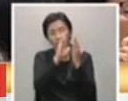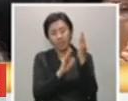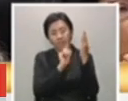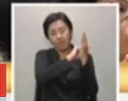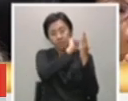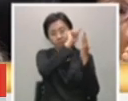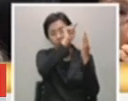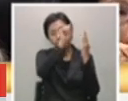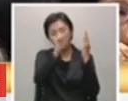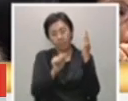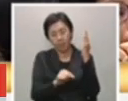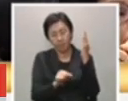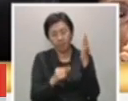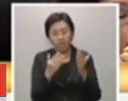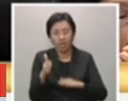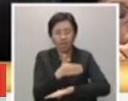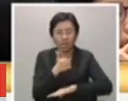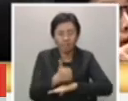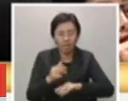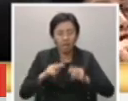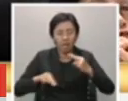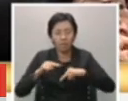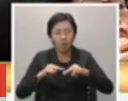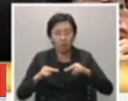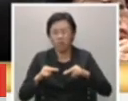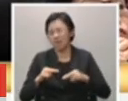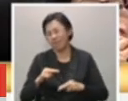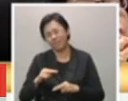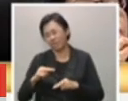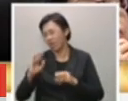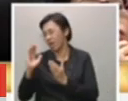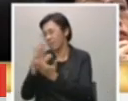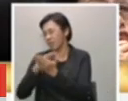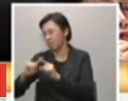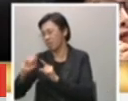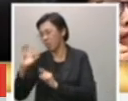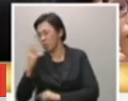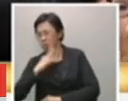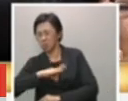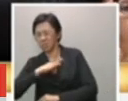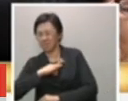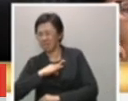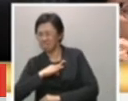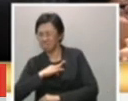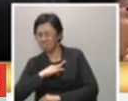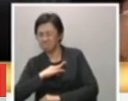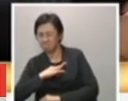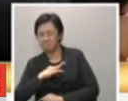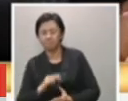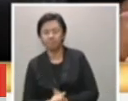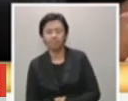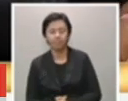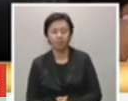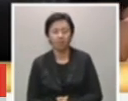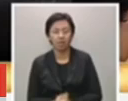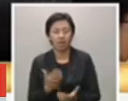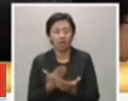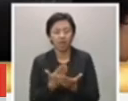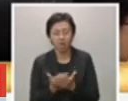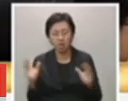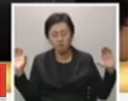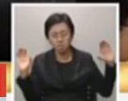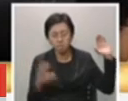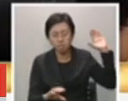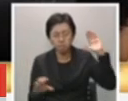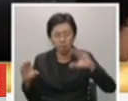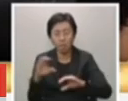างการเมืองการปกครองที่ไม่เป็นที่พึงประสงค์ของโลกในอดีตนะครับเงินมันจะไหลเข้ามาในอา